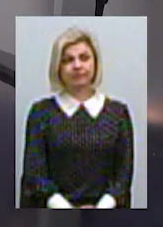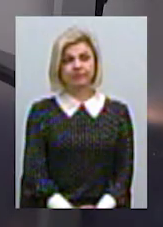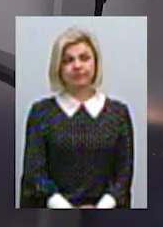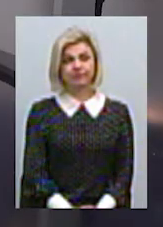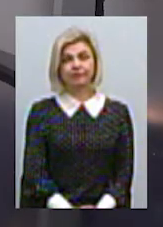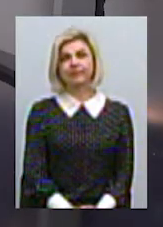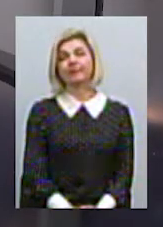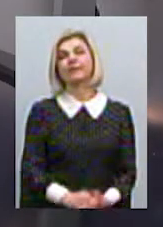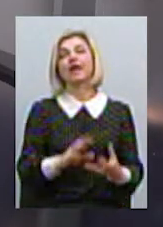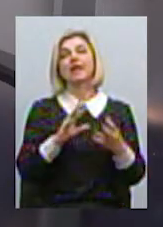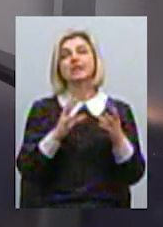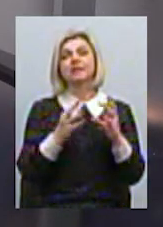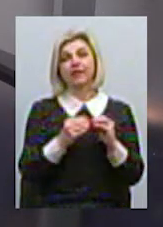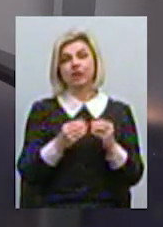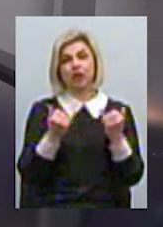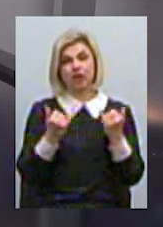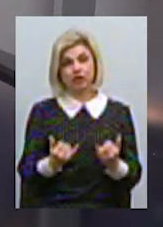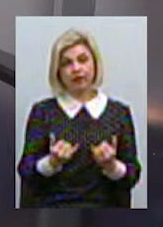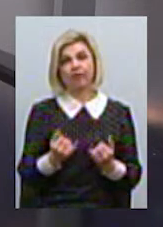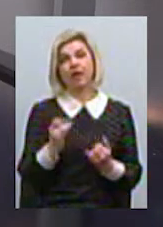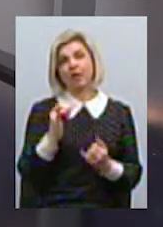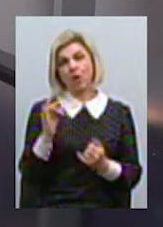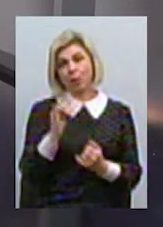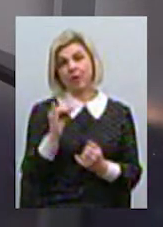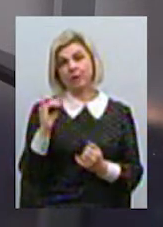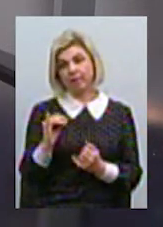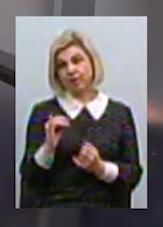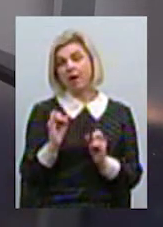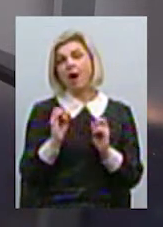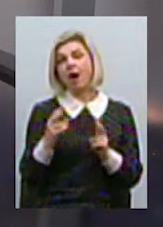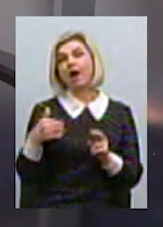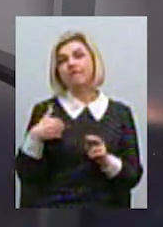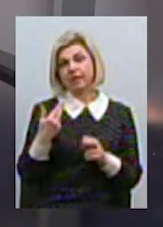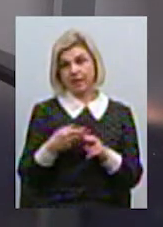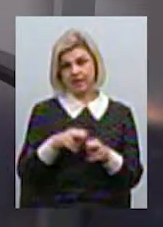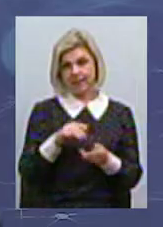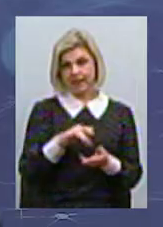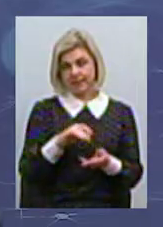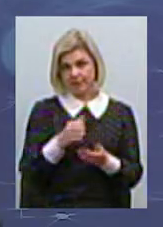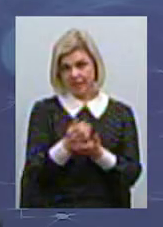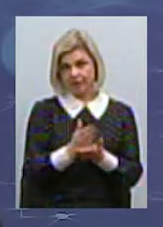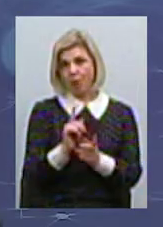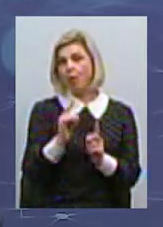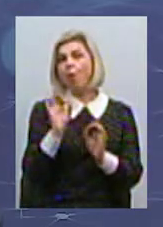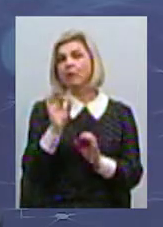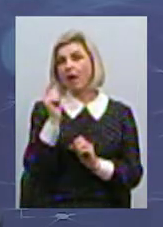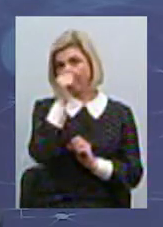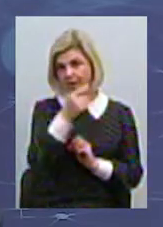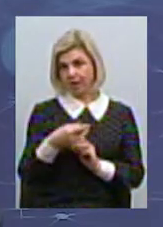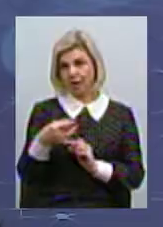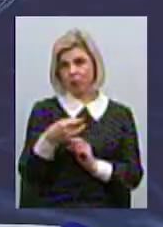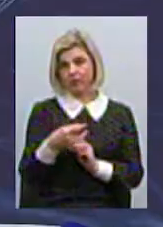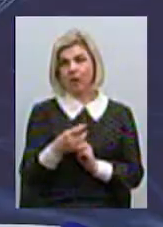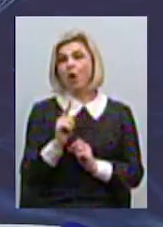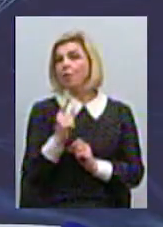Це звіти наживо, ми працюємо в прямому ефірі. Роман Іванович, будь ласка, наскільки ефективний цей сервіс і чому саме в Корабельному районі? Чому